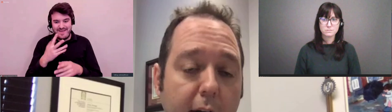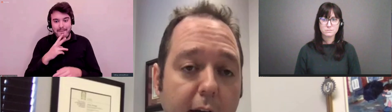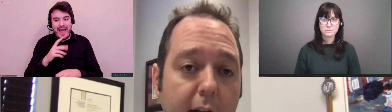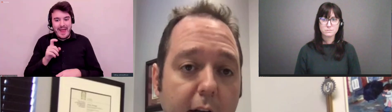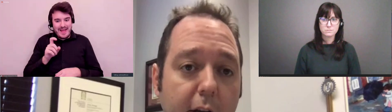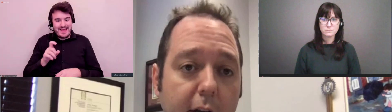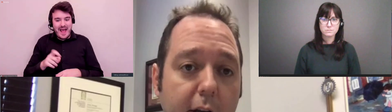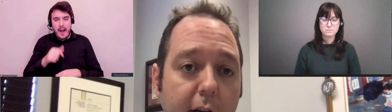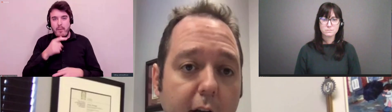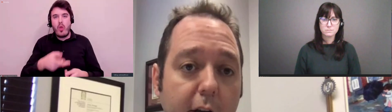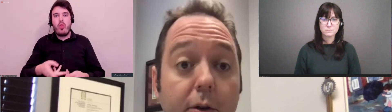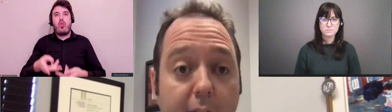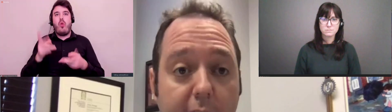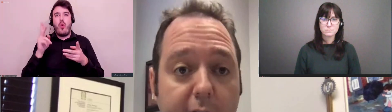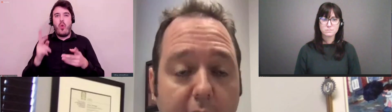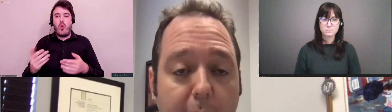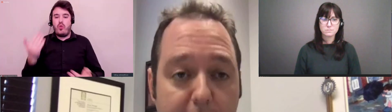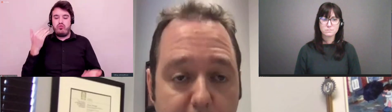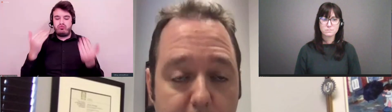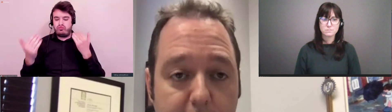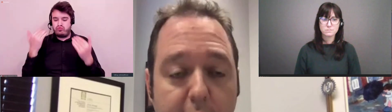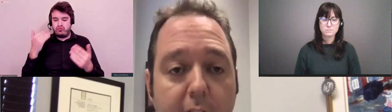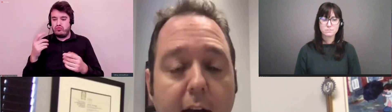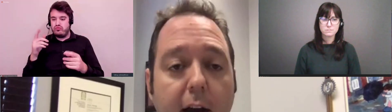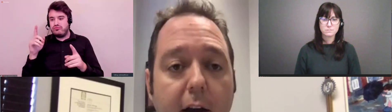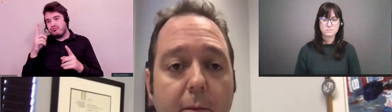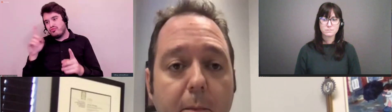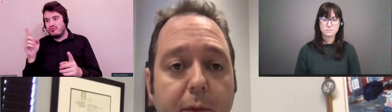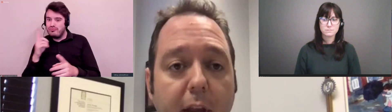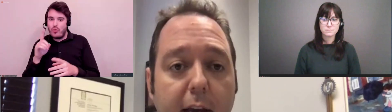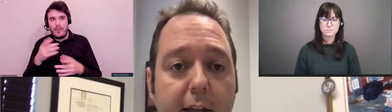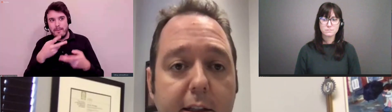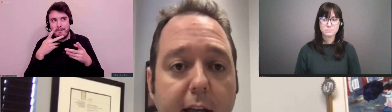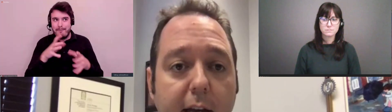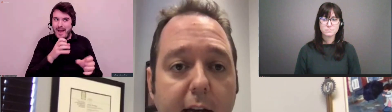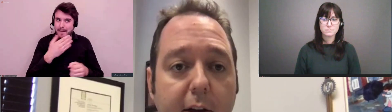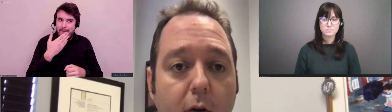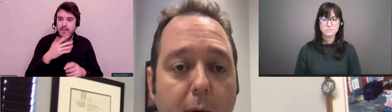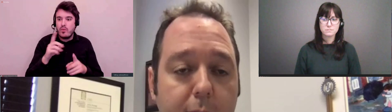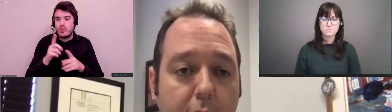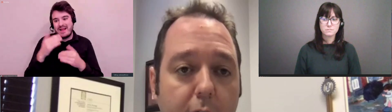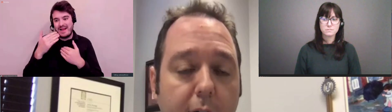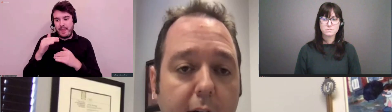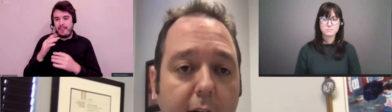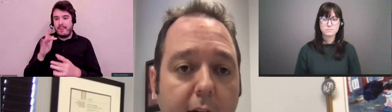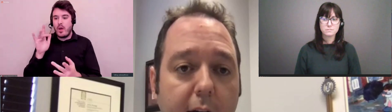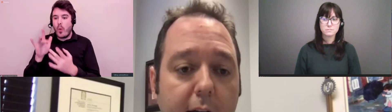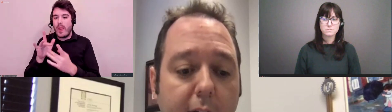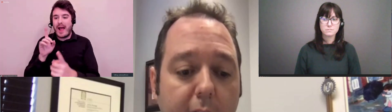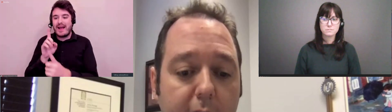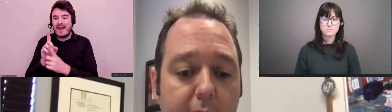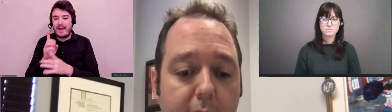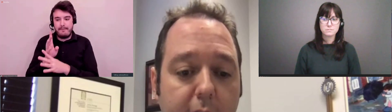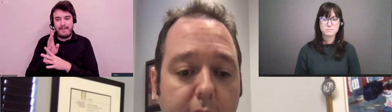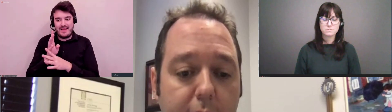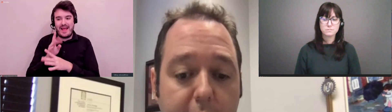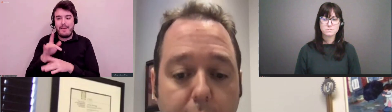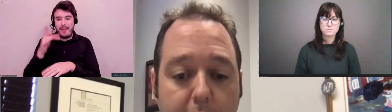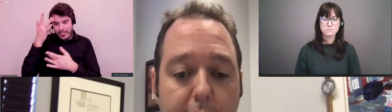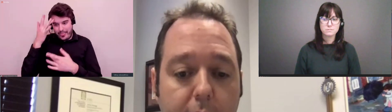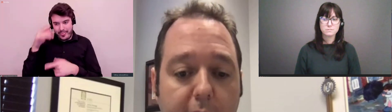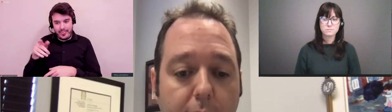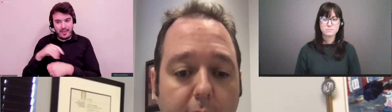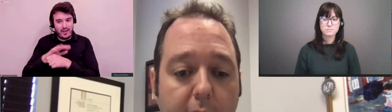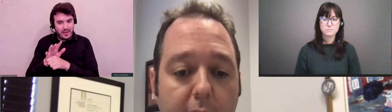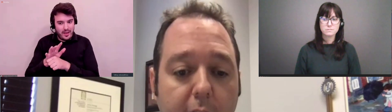pour le contact avec le patient et en même temps nous assurer